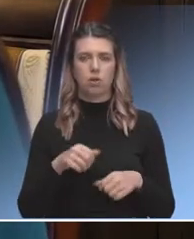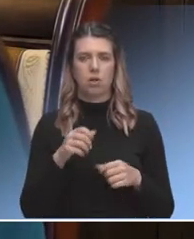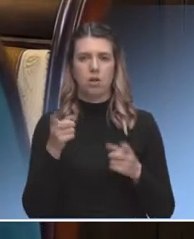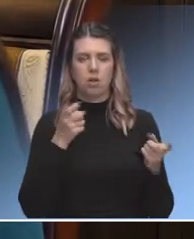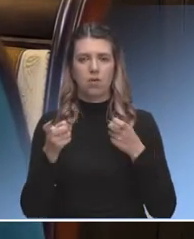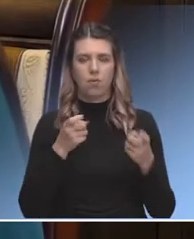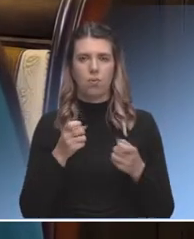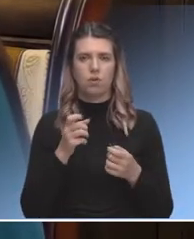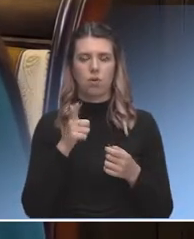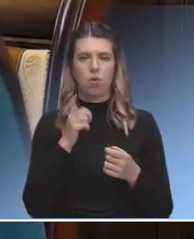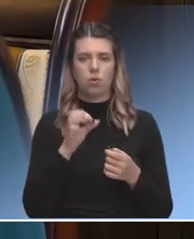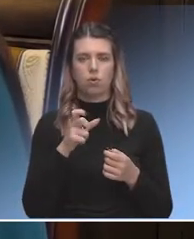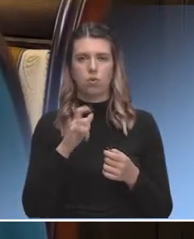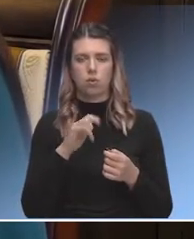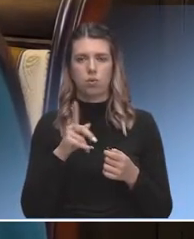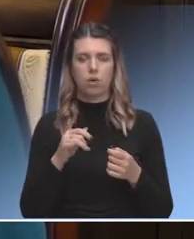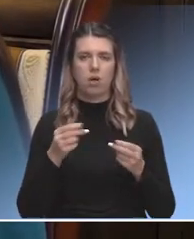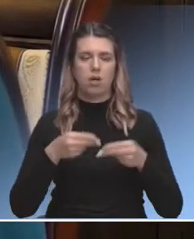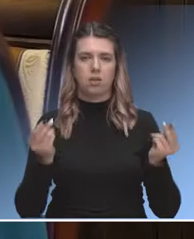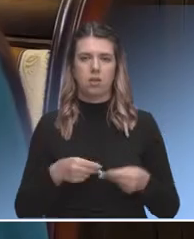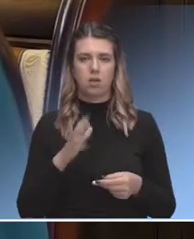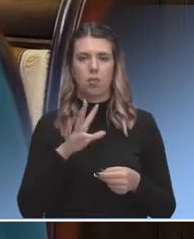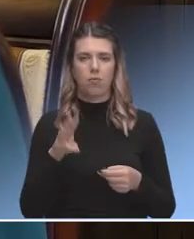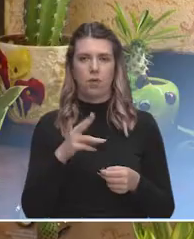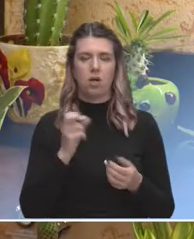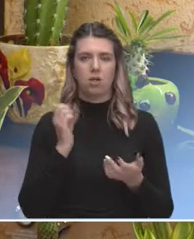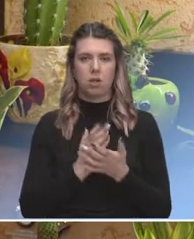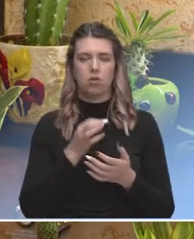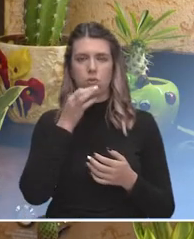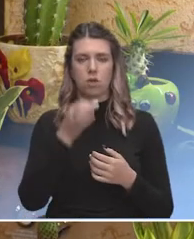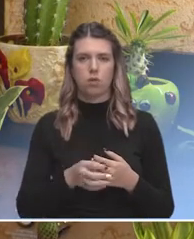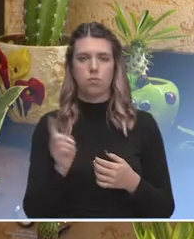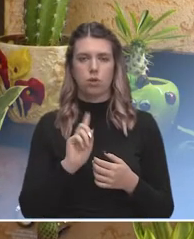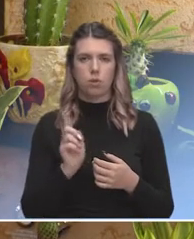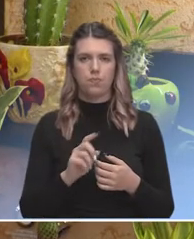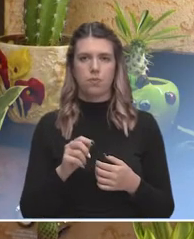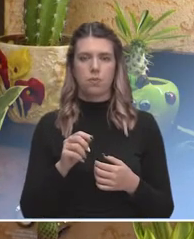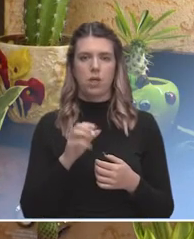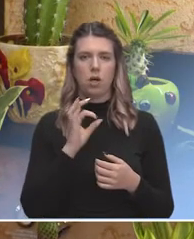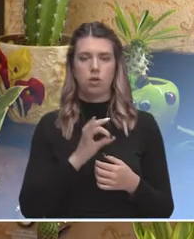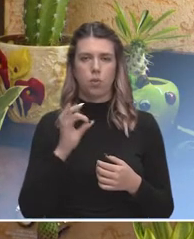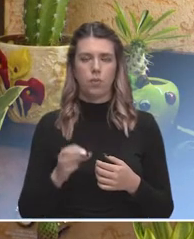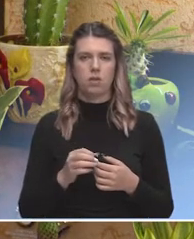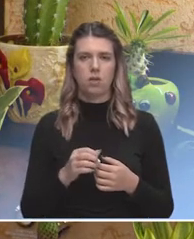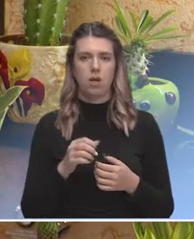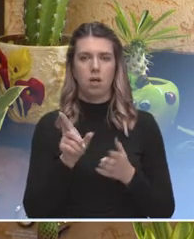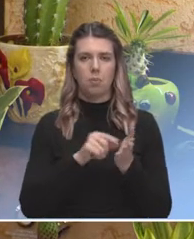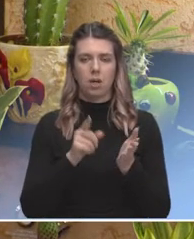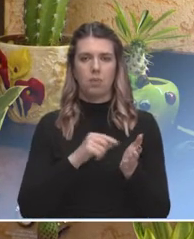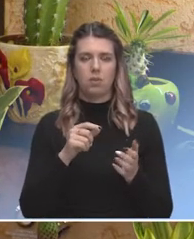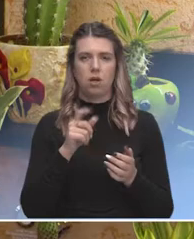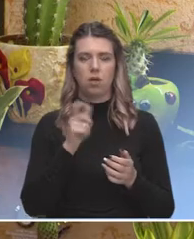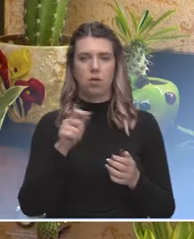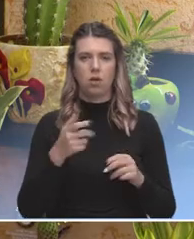собрать информацию из госуслуг, из ЗАГСа, МВД. Сразу скажем, что вот особенность